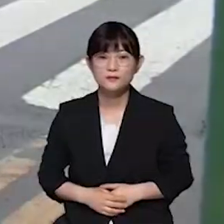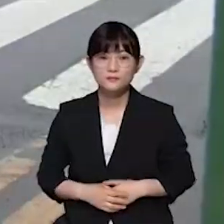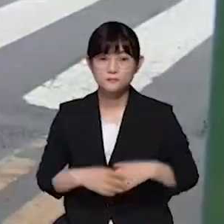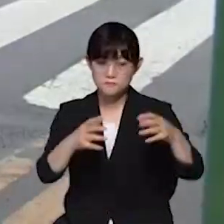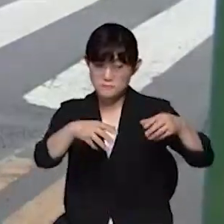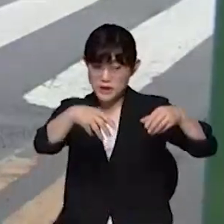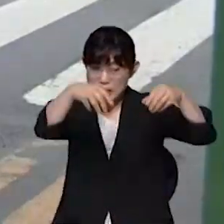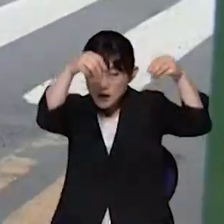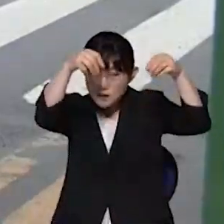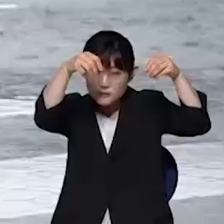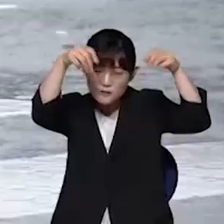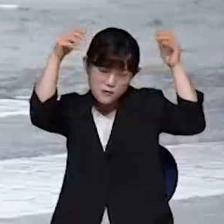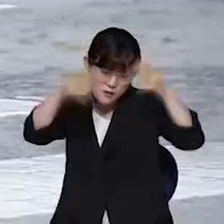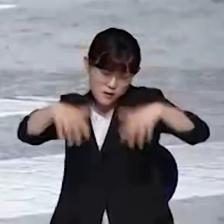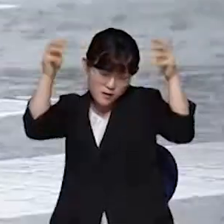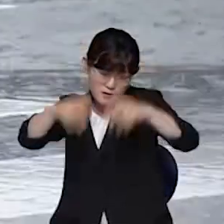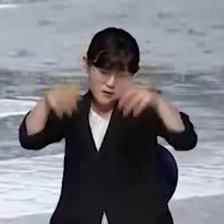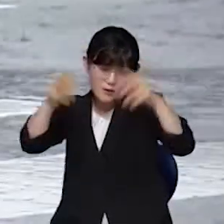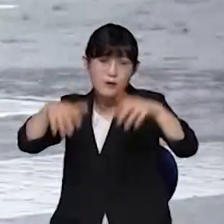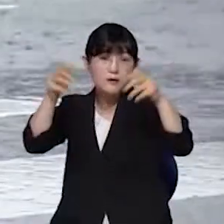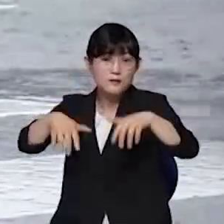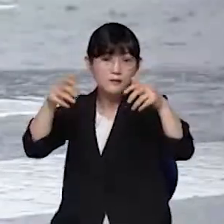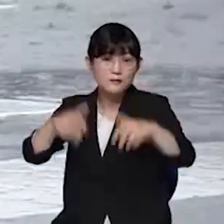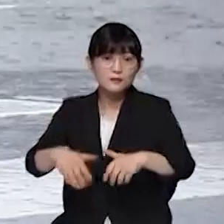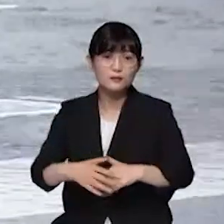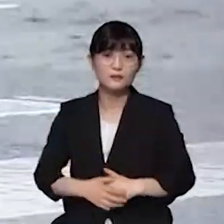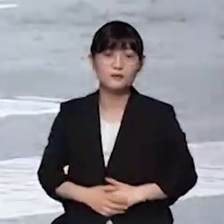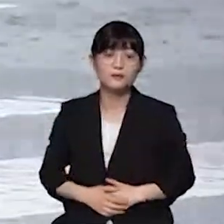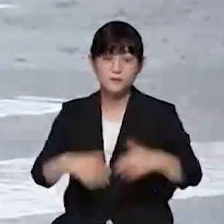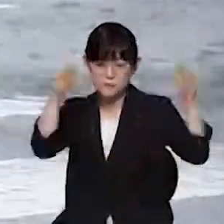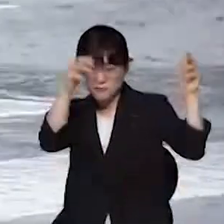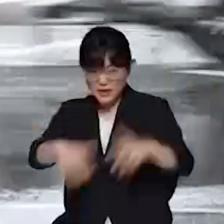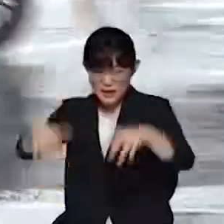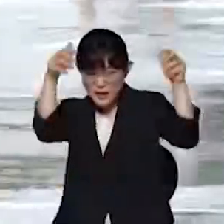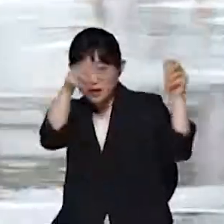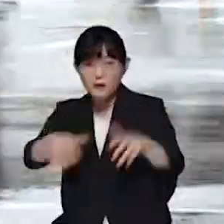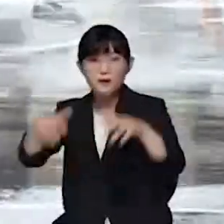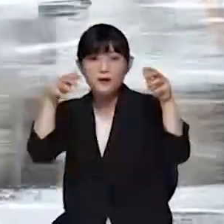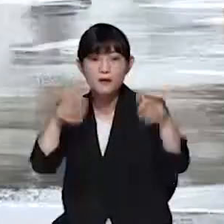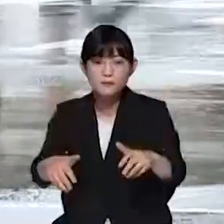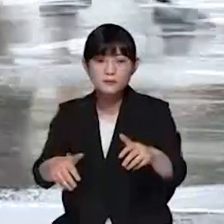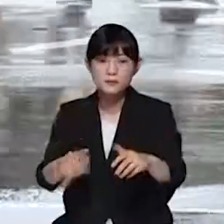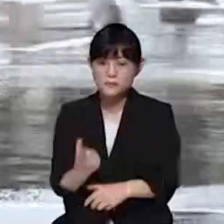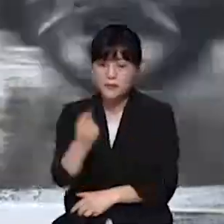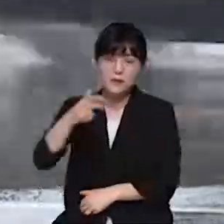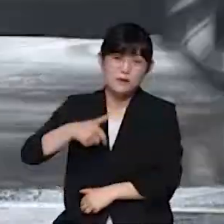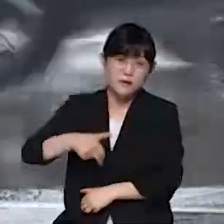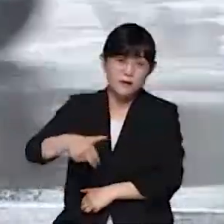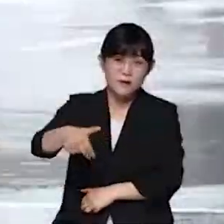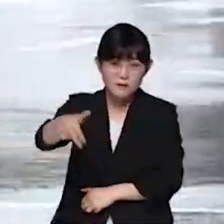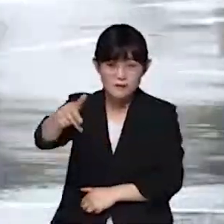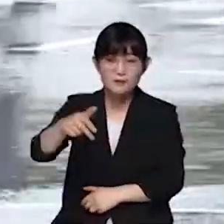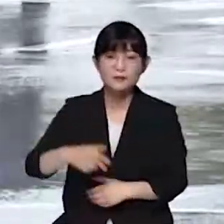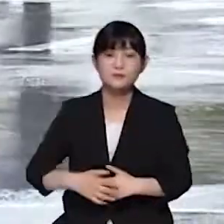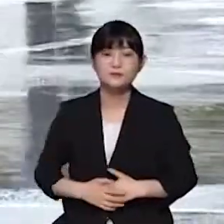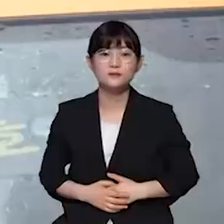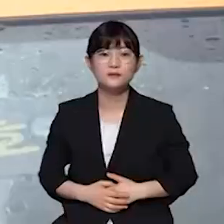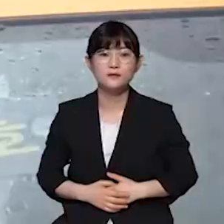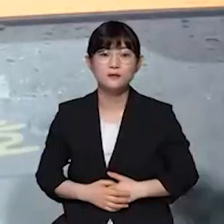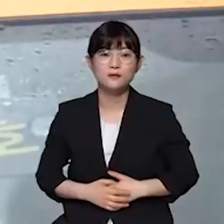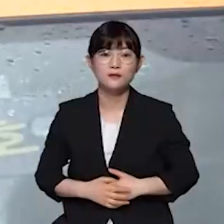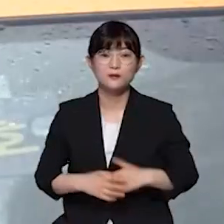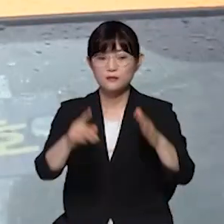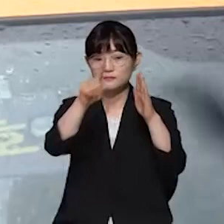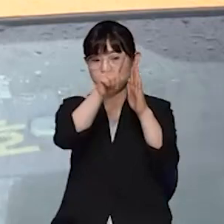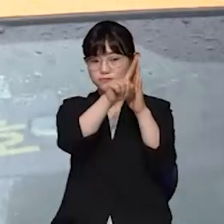주춤했던 장맛비가 다시 찾아왔습니다. 거센 장대비의 시민들은 서둘러 발걸음을 옮깁니다. 무더위는